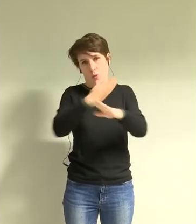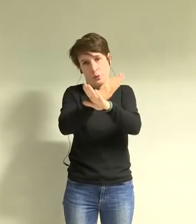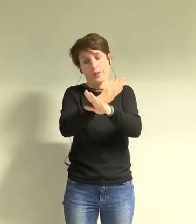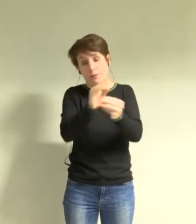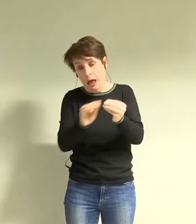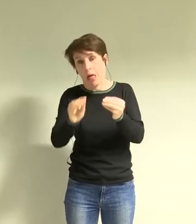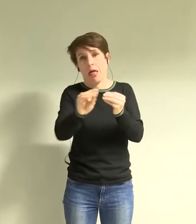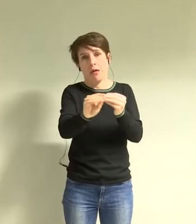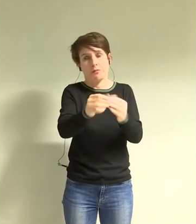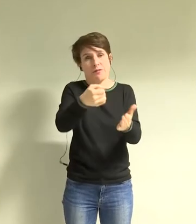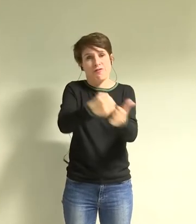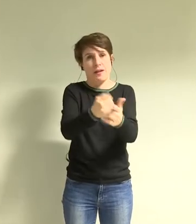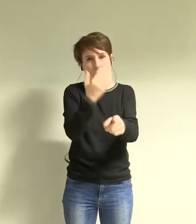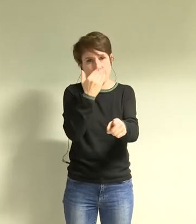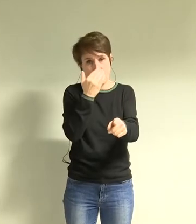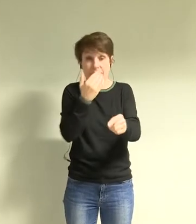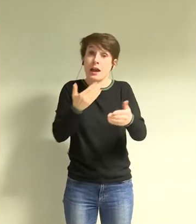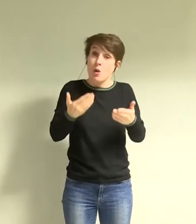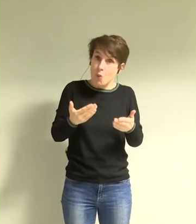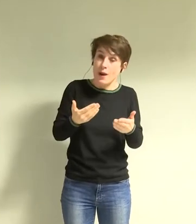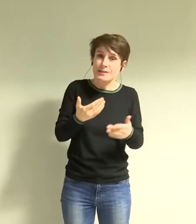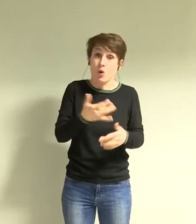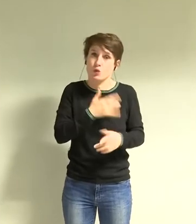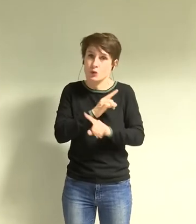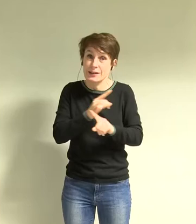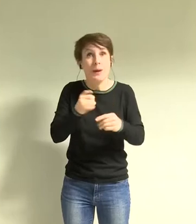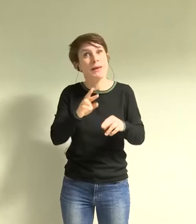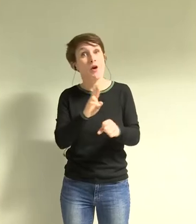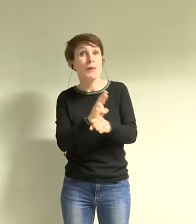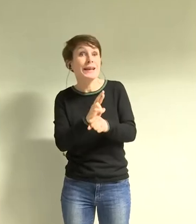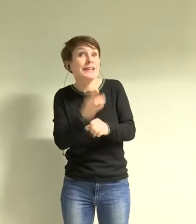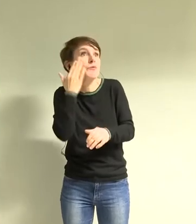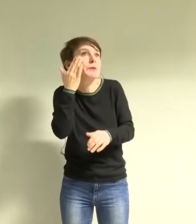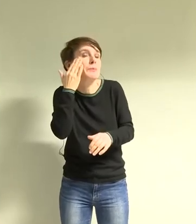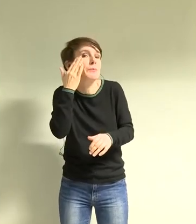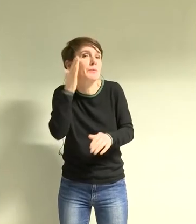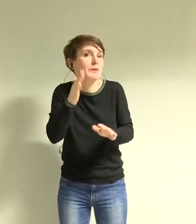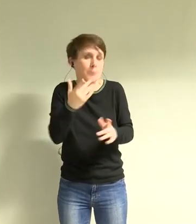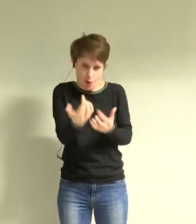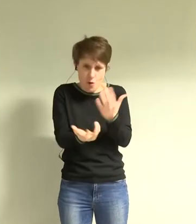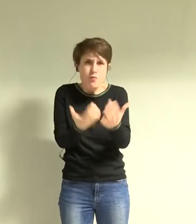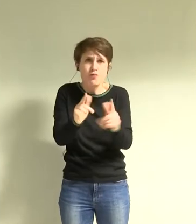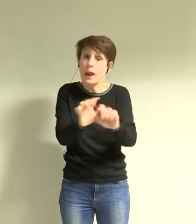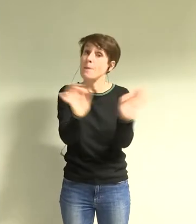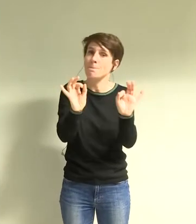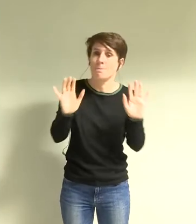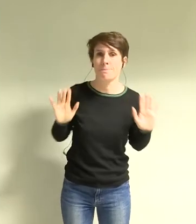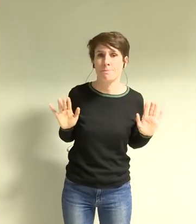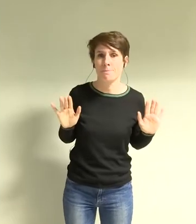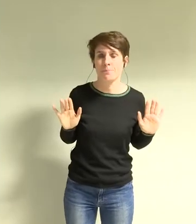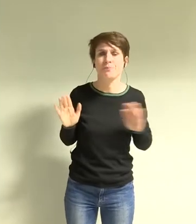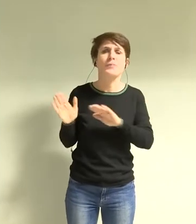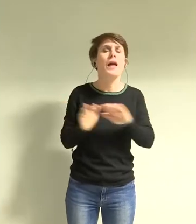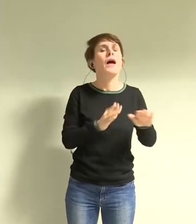centrales à charbon ne sont pas utilisés c'était une réserve potentielle mais elles ne le sont pas pour information rte